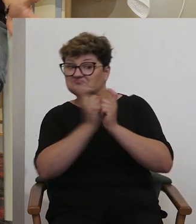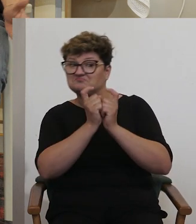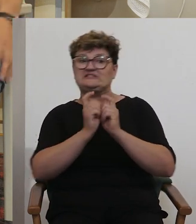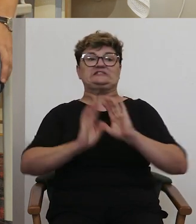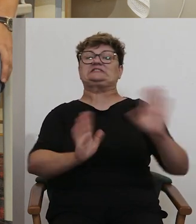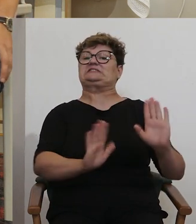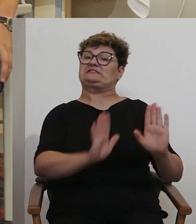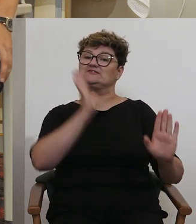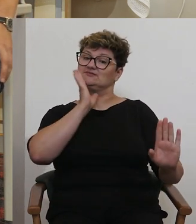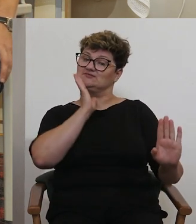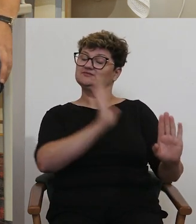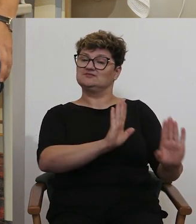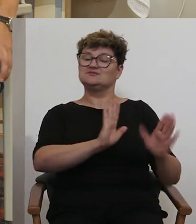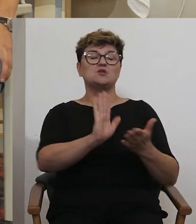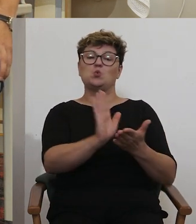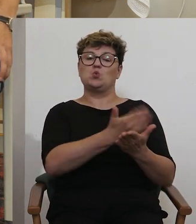że przecież